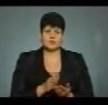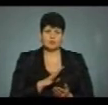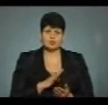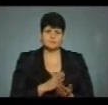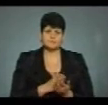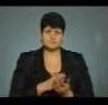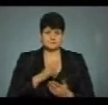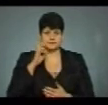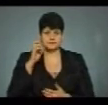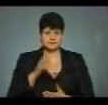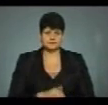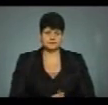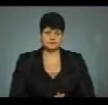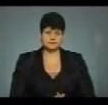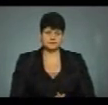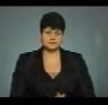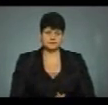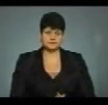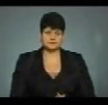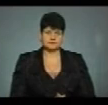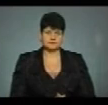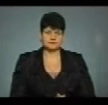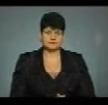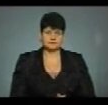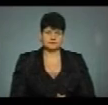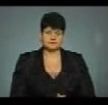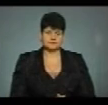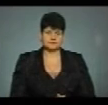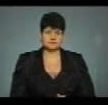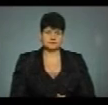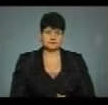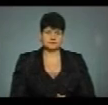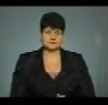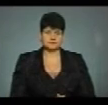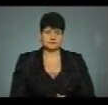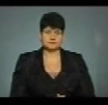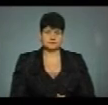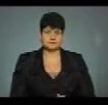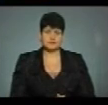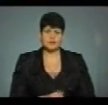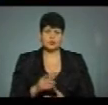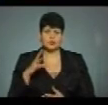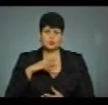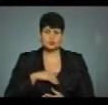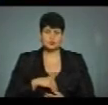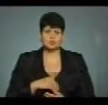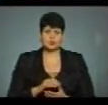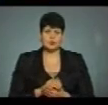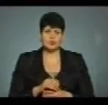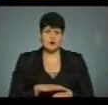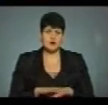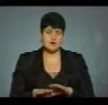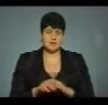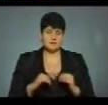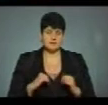панахида. Душу раба твого, упокої душу раба твого, бо ти єдиний чоловік у